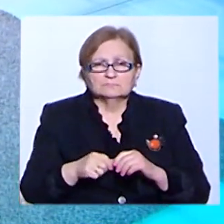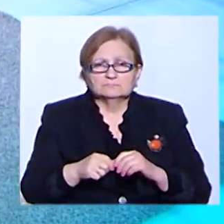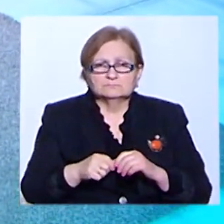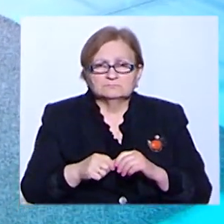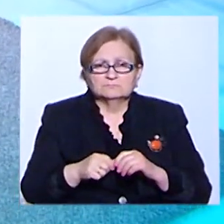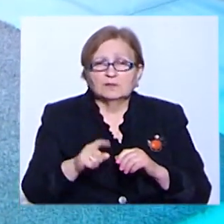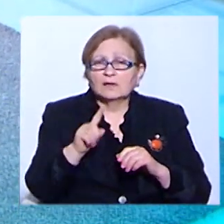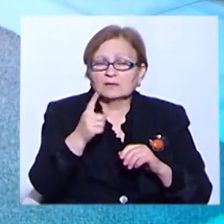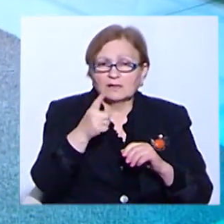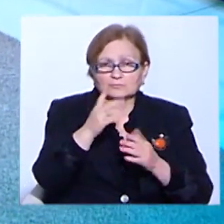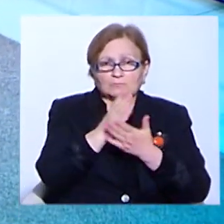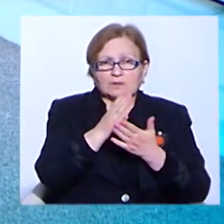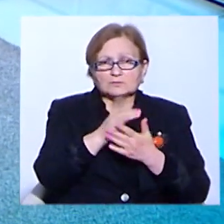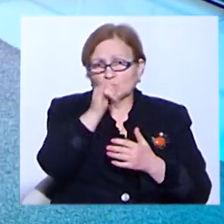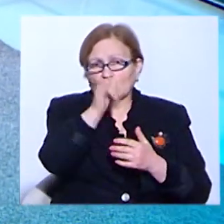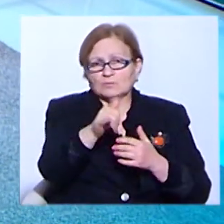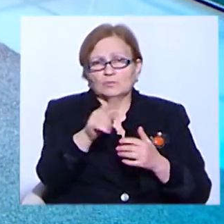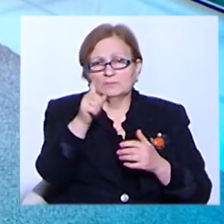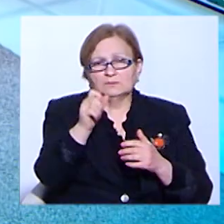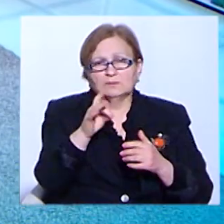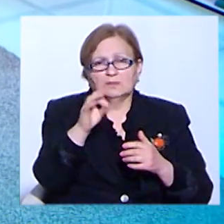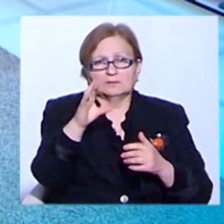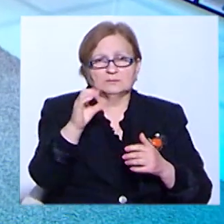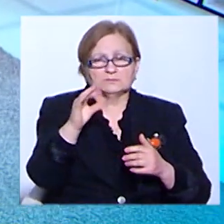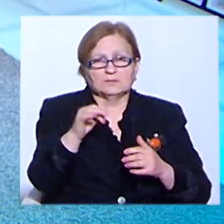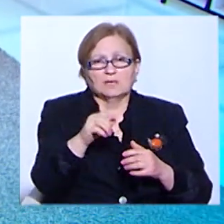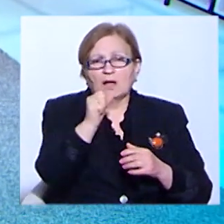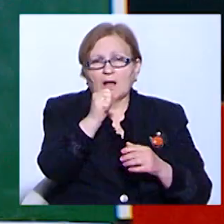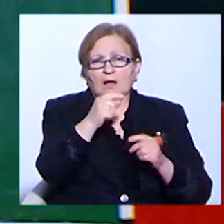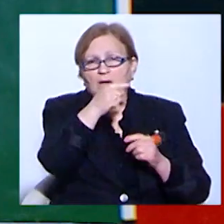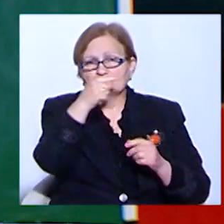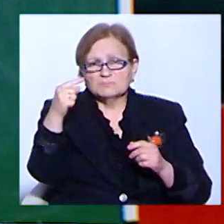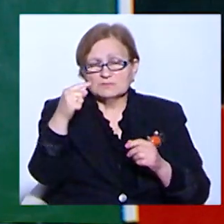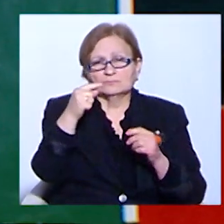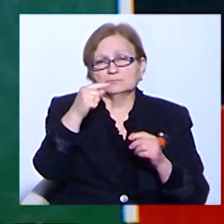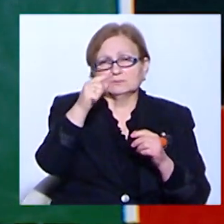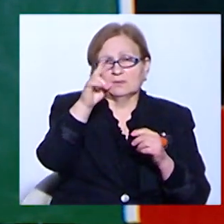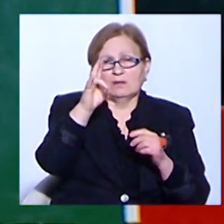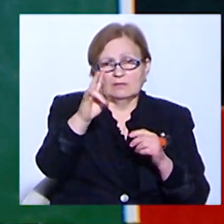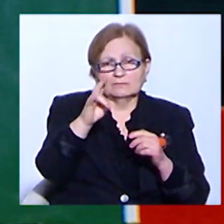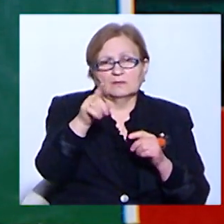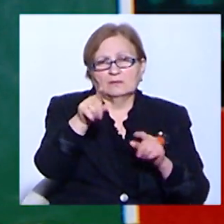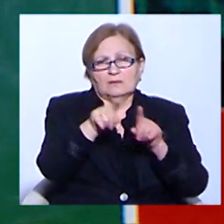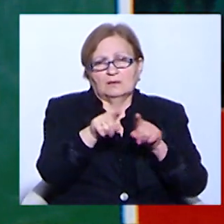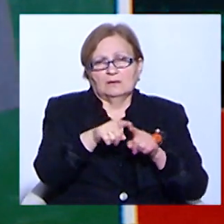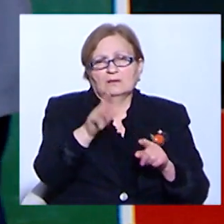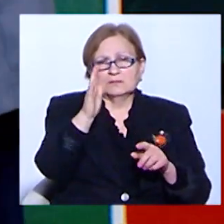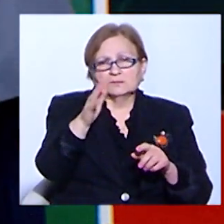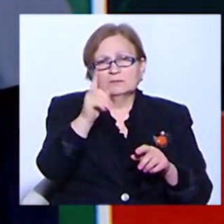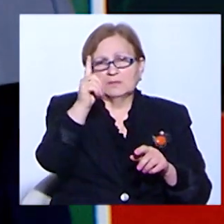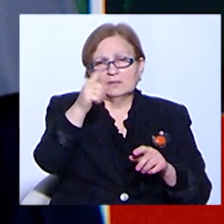რატომ არის უარყოფითი ხარისხი. ხო, ა ხარისხად -n, სადაც n-ი დადებითი რიცხვი არის, ა გაყოფილი ხარისხად